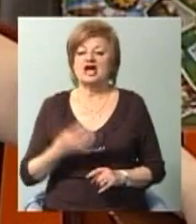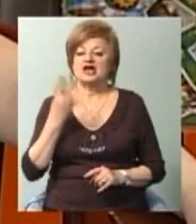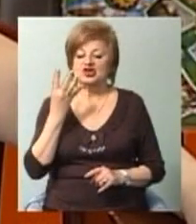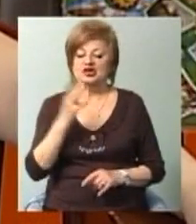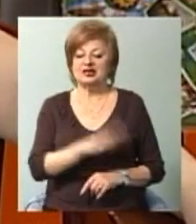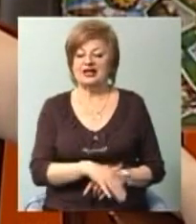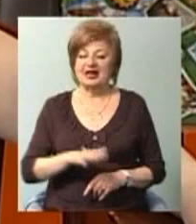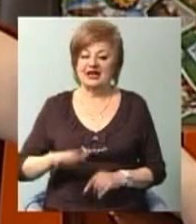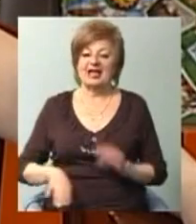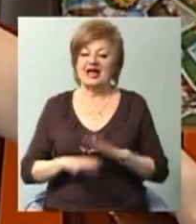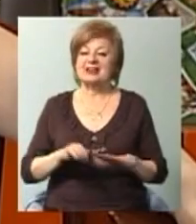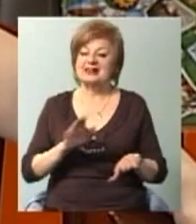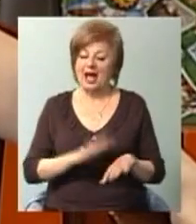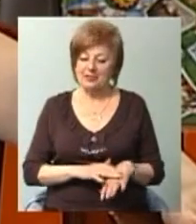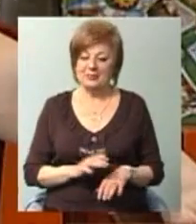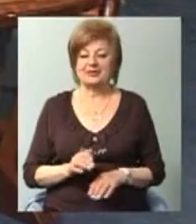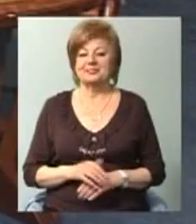чотвероногі создання.